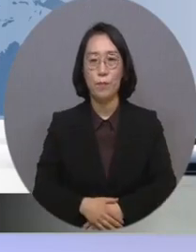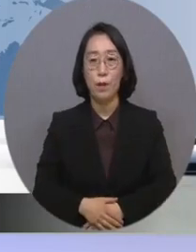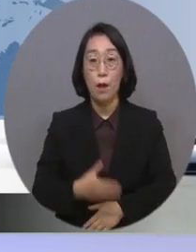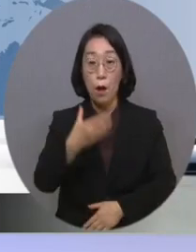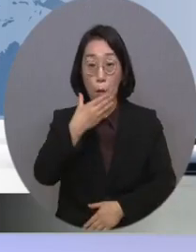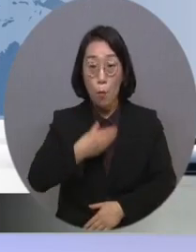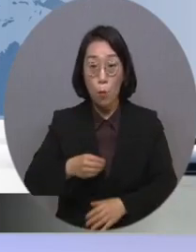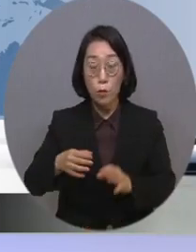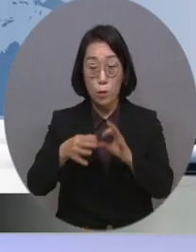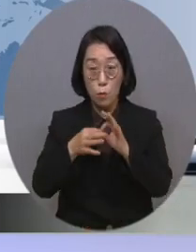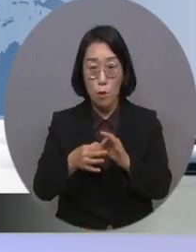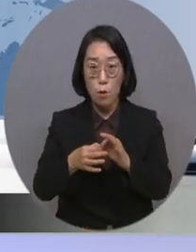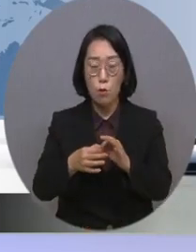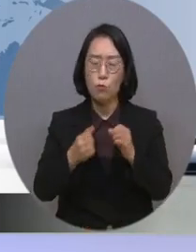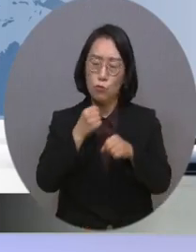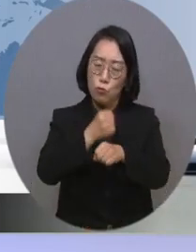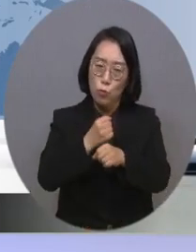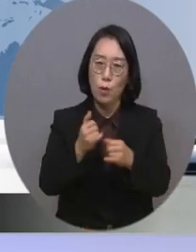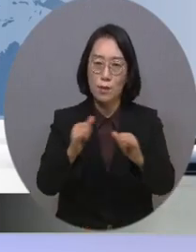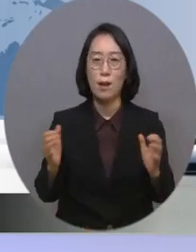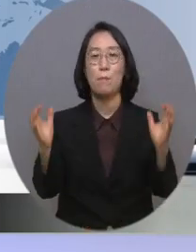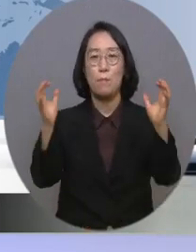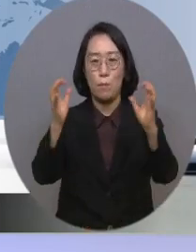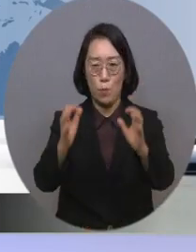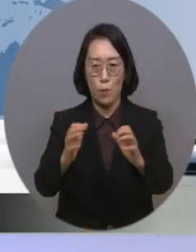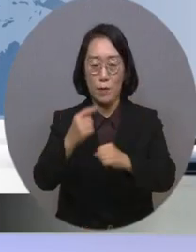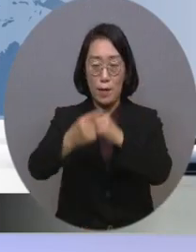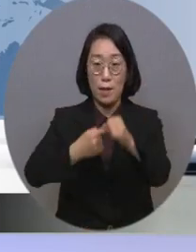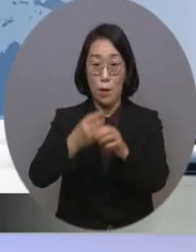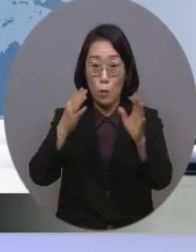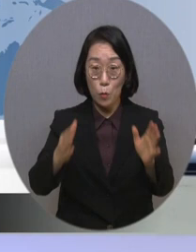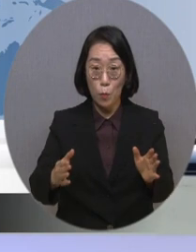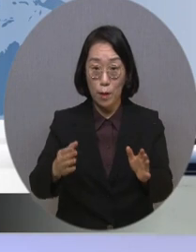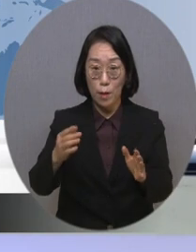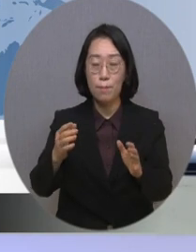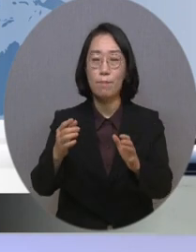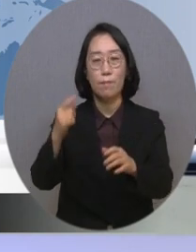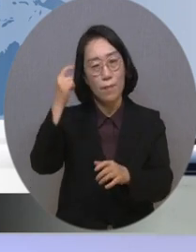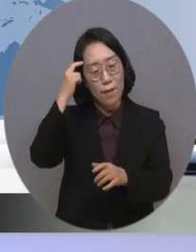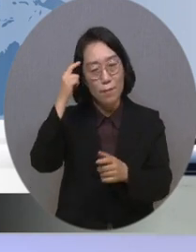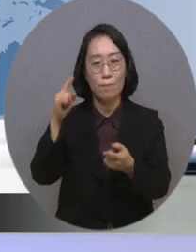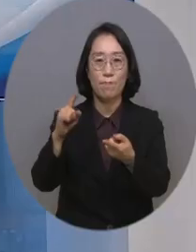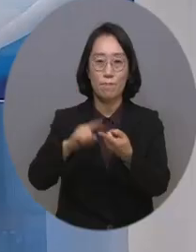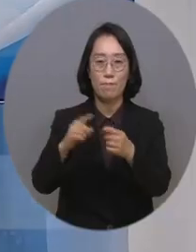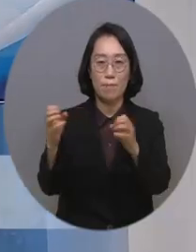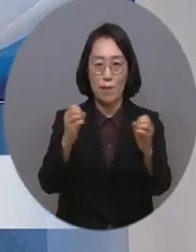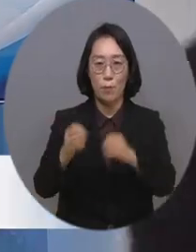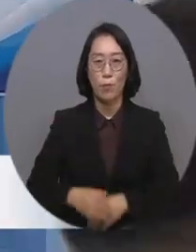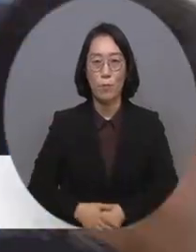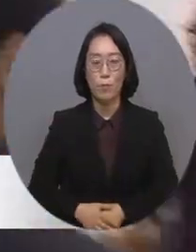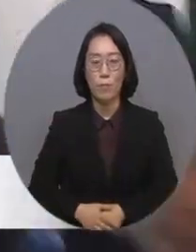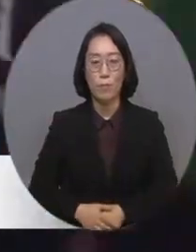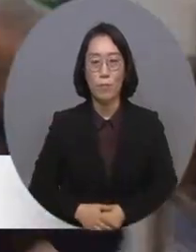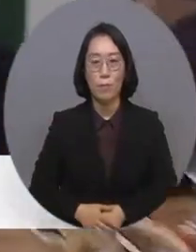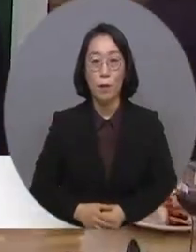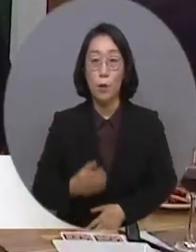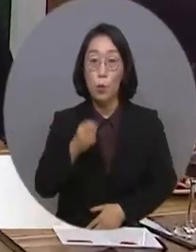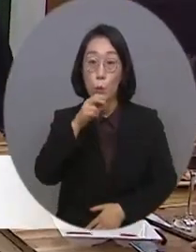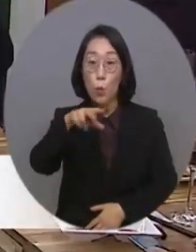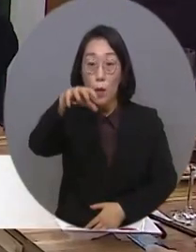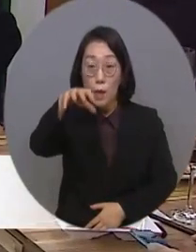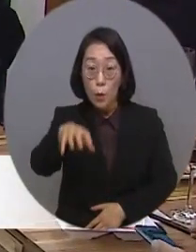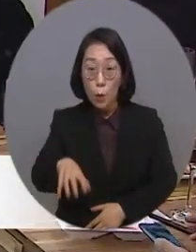복지에 대해 한마음으로 노력하고 있는 분들이 모여 한 해를 돌아보는 시간을 가졌습니다. 지난 8일 경기도